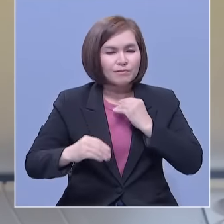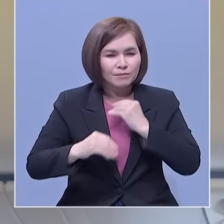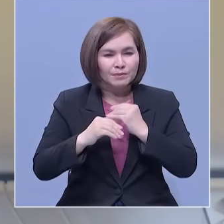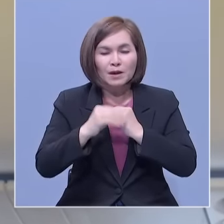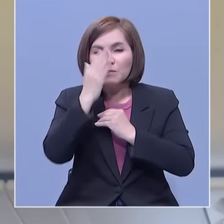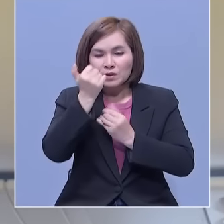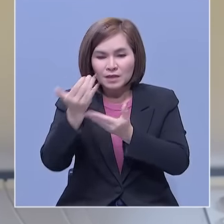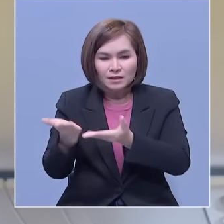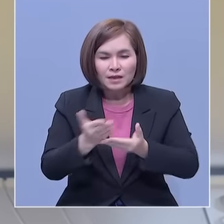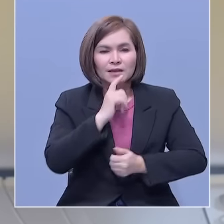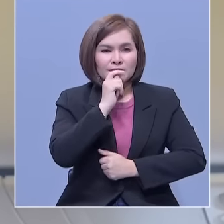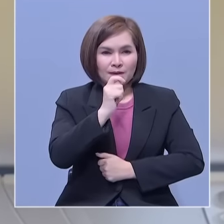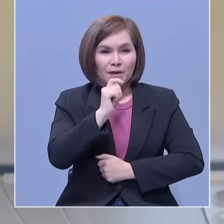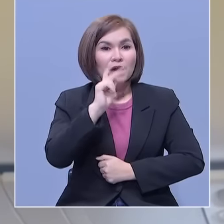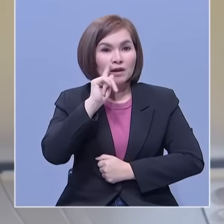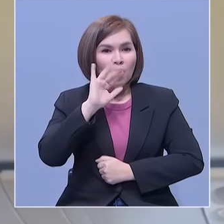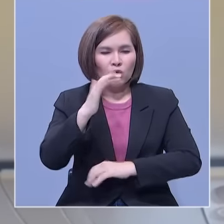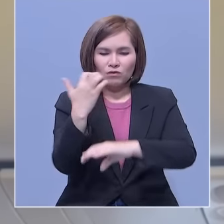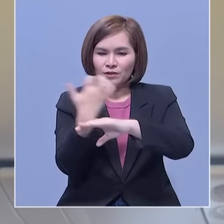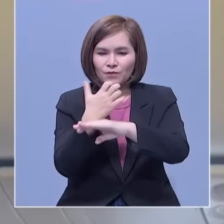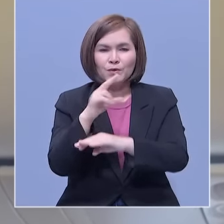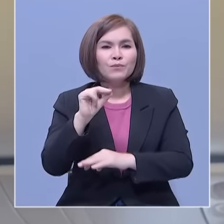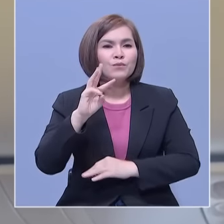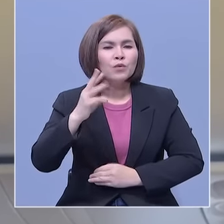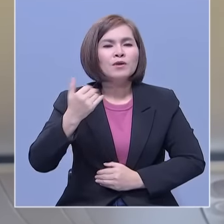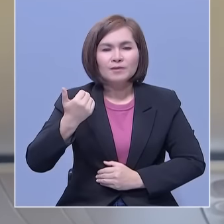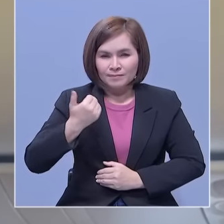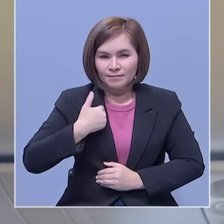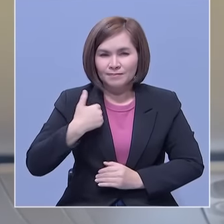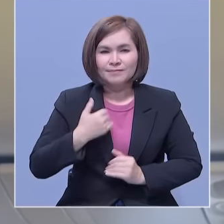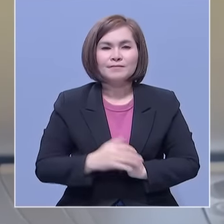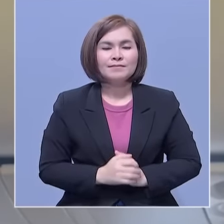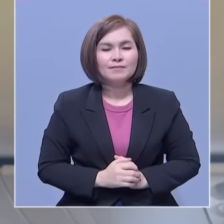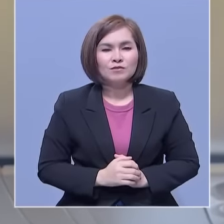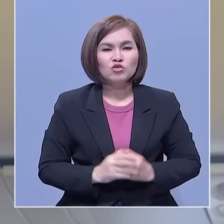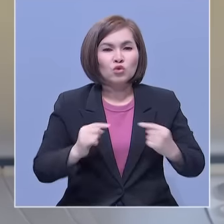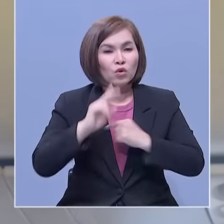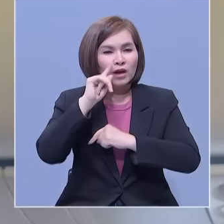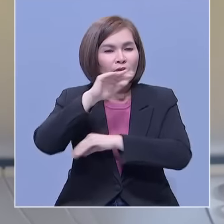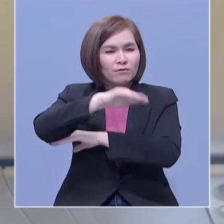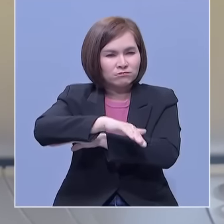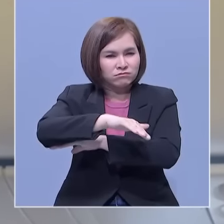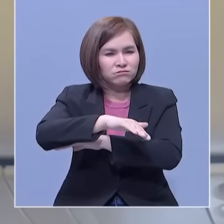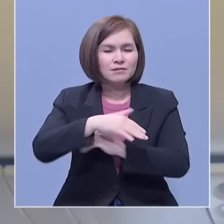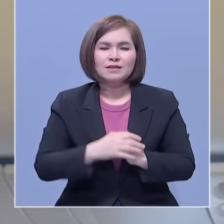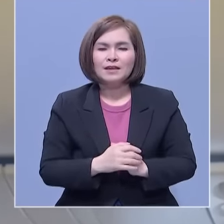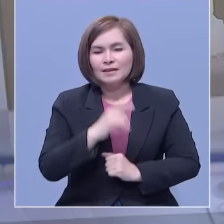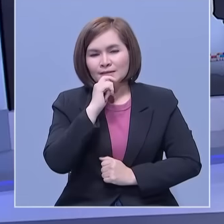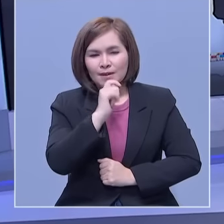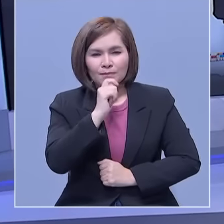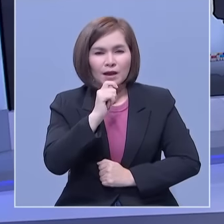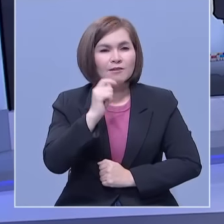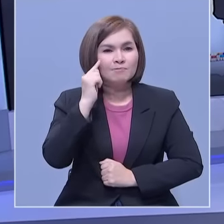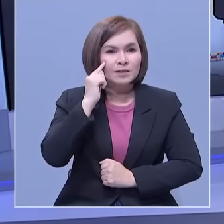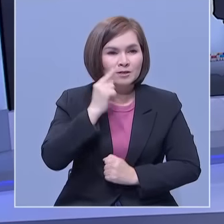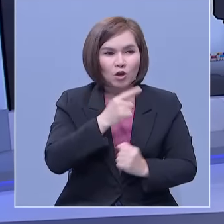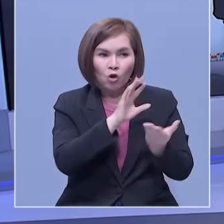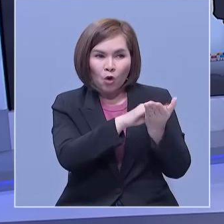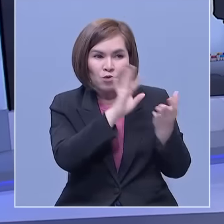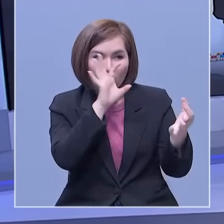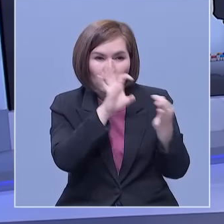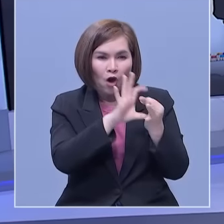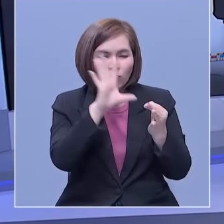รายการเข้มข่าวเย็นด้วยอเดี๋ยวคงได้สัมภาษณ์กันเจาะลึกนะคะซึ่งเชื่อว่าพอถึงช่วงข่าวเย็นเนี่ยน่าจะมีความเคลื่อนไหวจาก